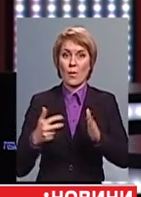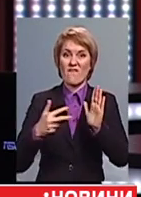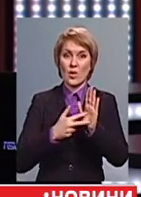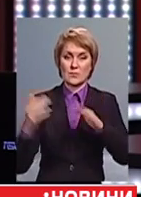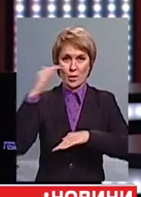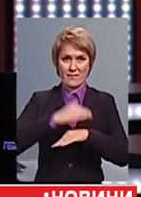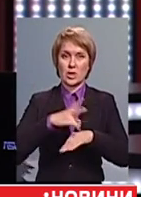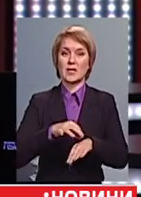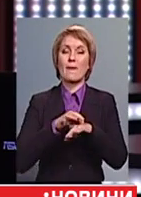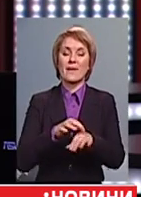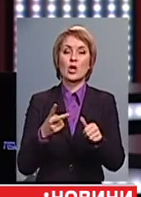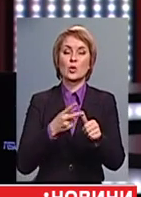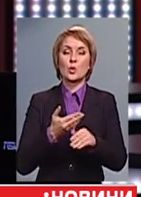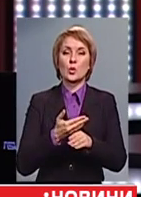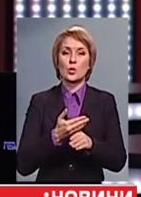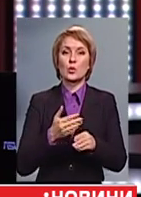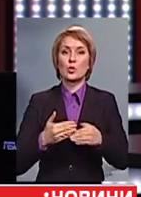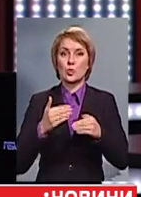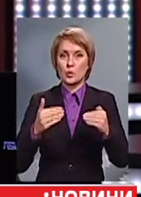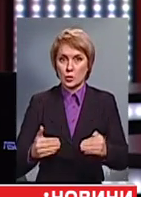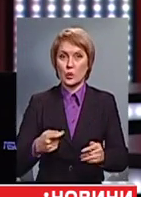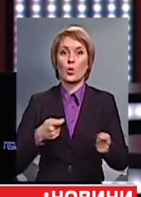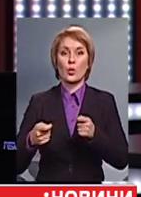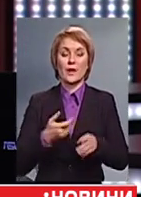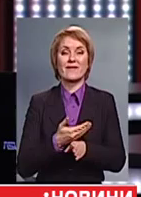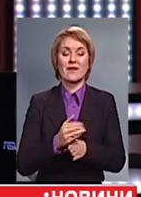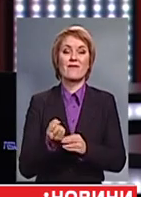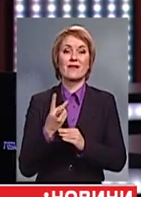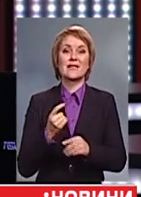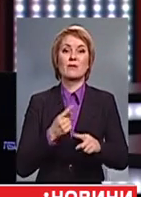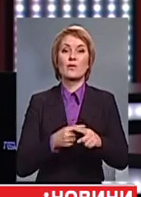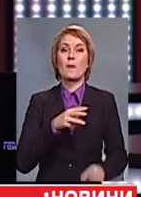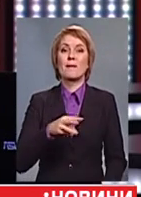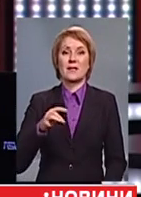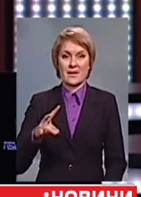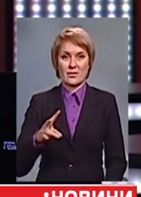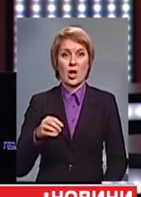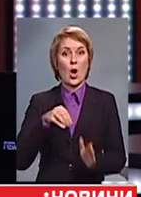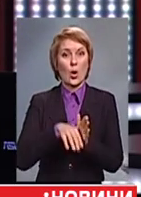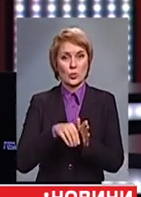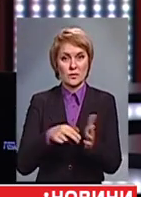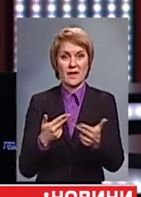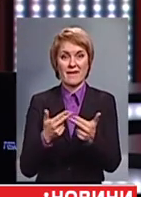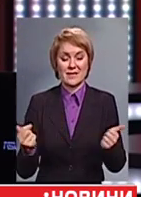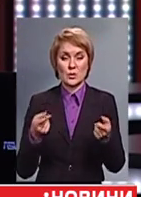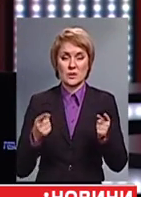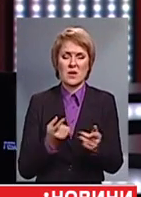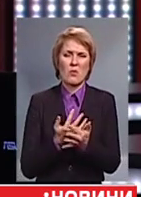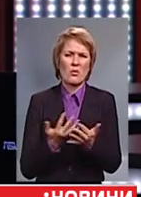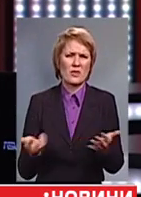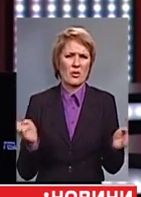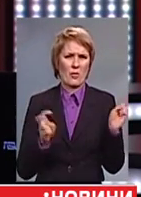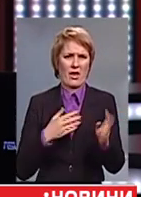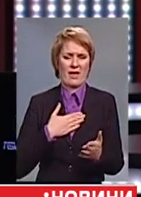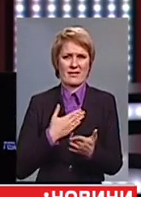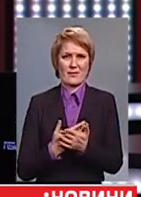На проведення другого туру уряд виділив 13,5 мільйонів гривень. Голосування визнають дійсним за будь-якої активності. У Житомирі